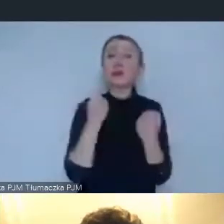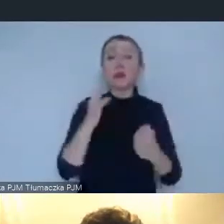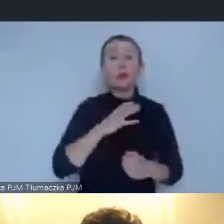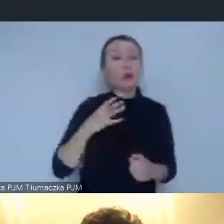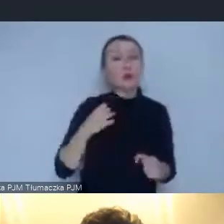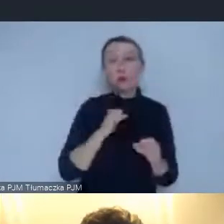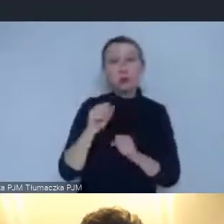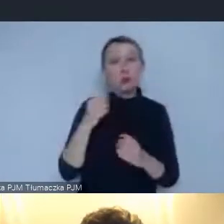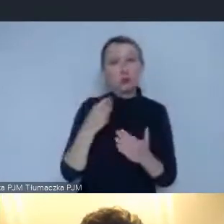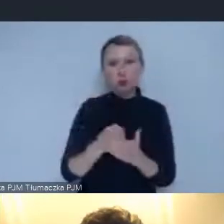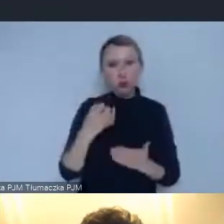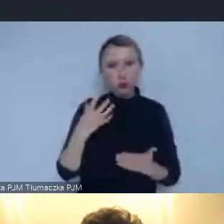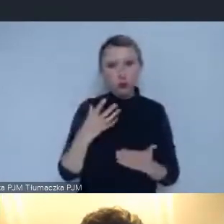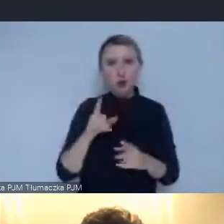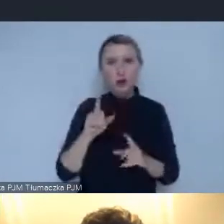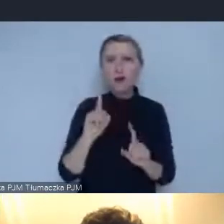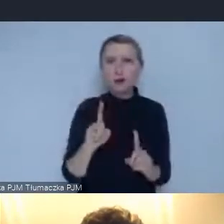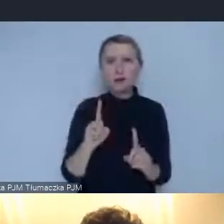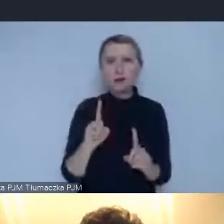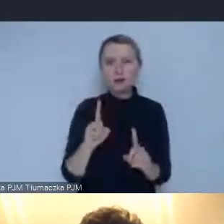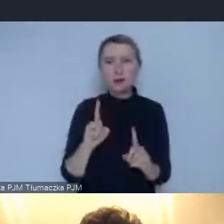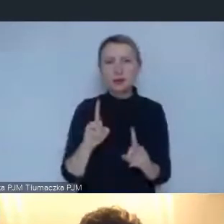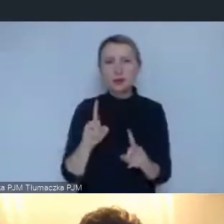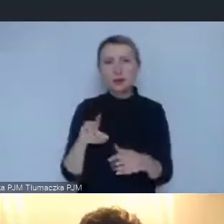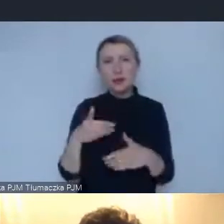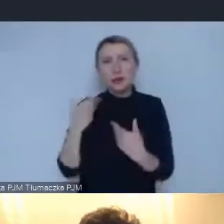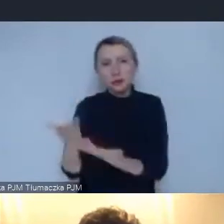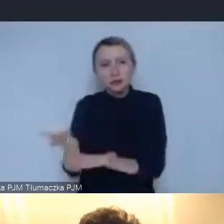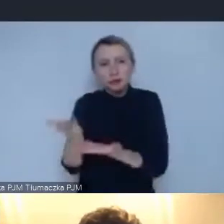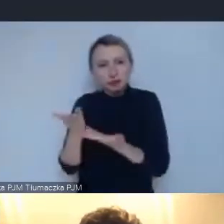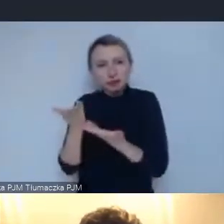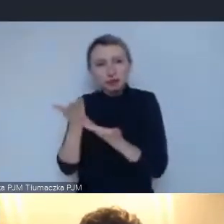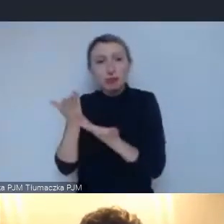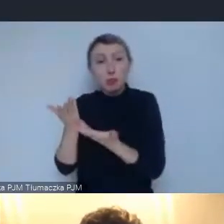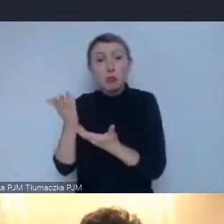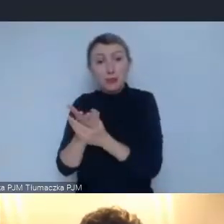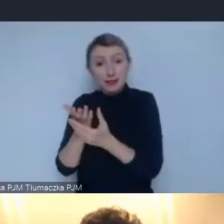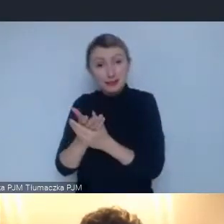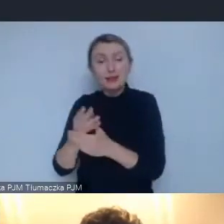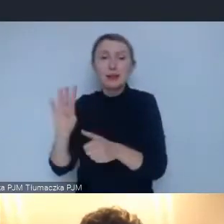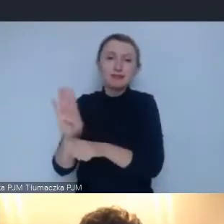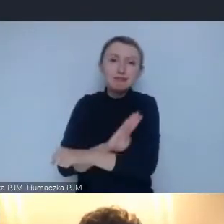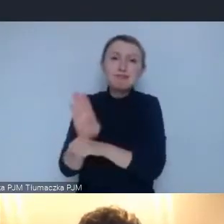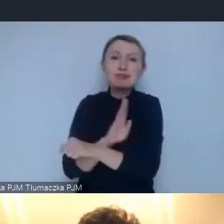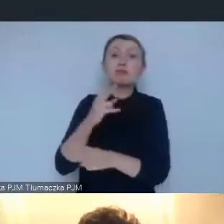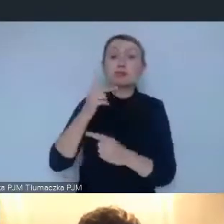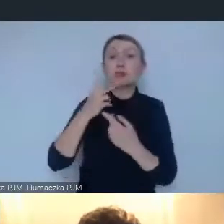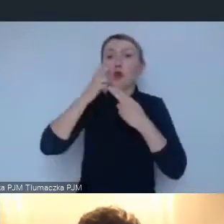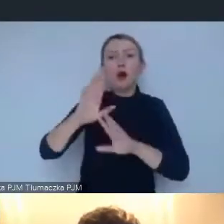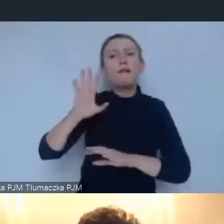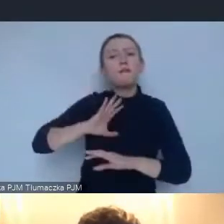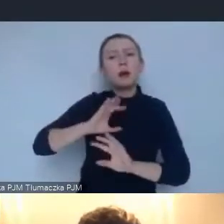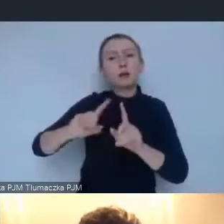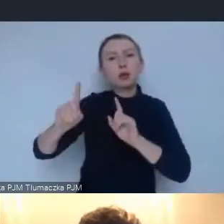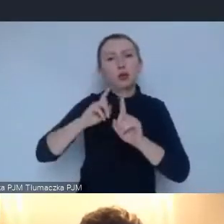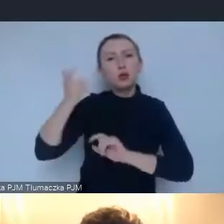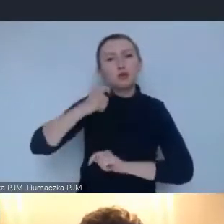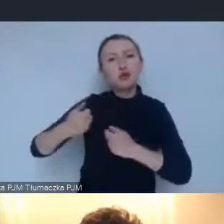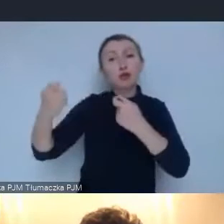stronę biznesu, pokazanie, że warto z nami rozmawiać, powoduje, że kontrahenci, osoby, które przyjeżdżają do tych